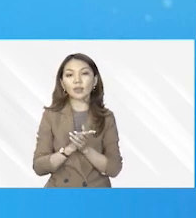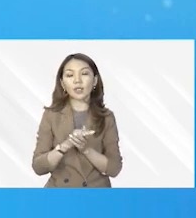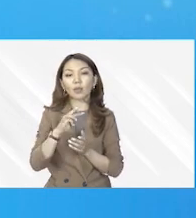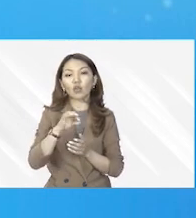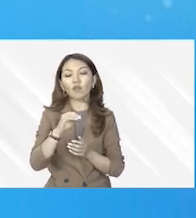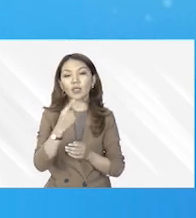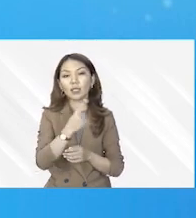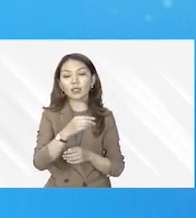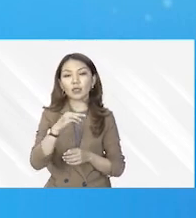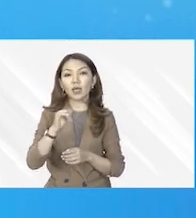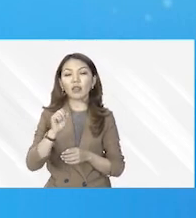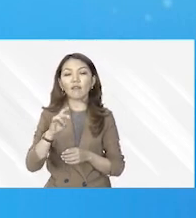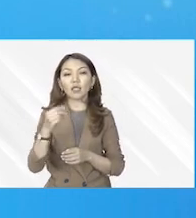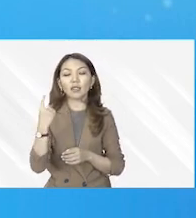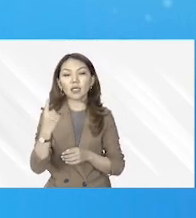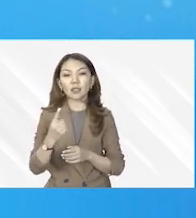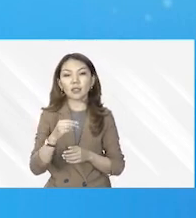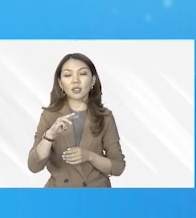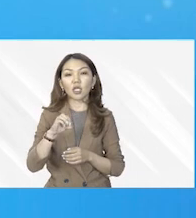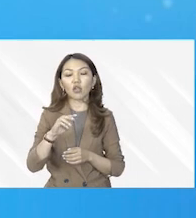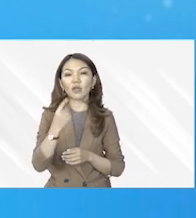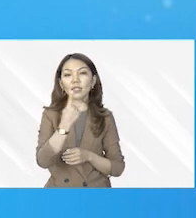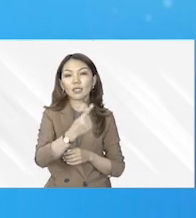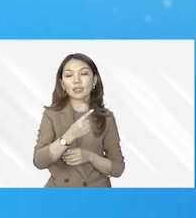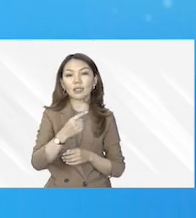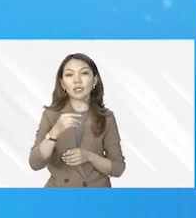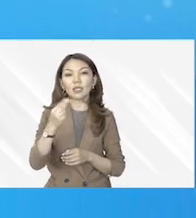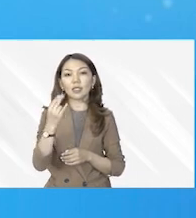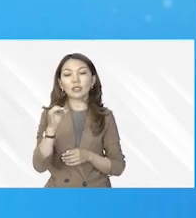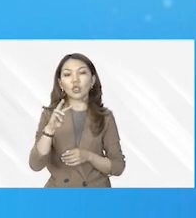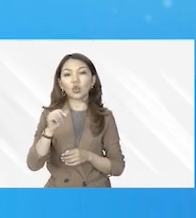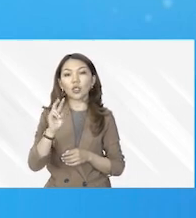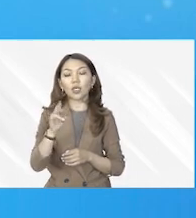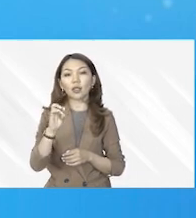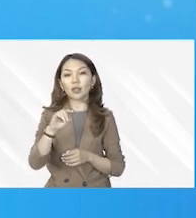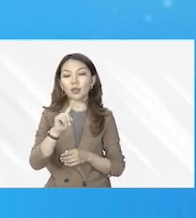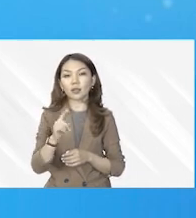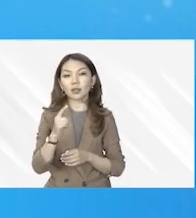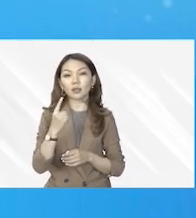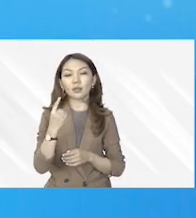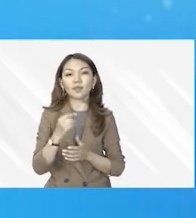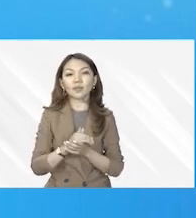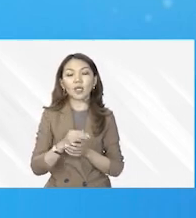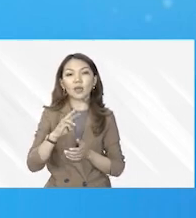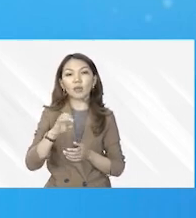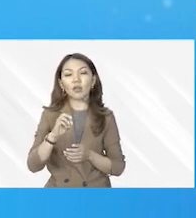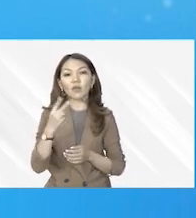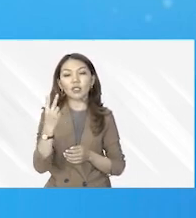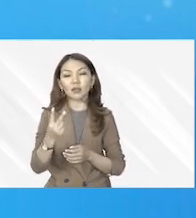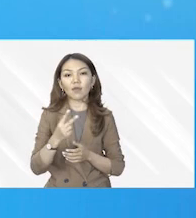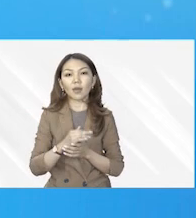метафаза-1, анафаза-1, телофаза-1 и цитокинез. профаза 2, метафаза